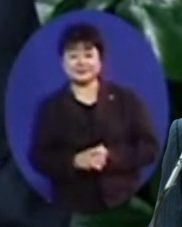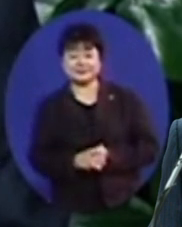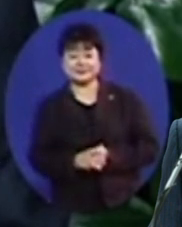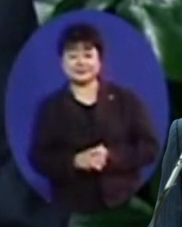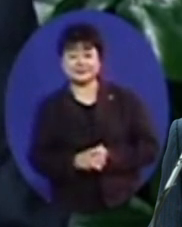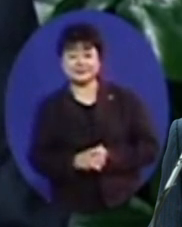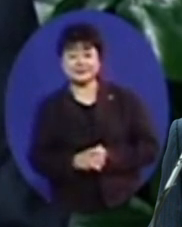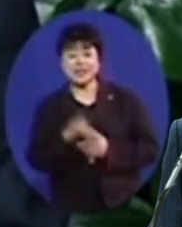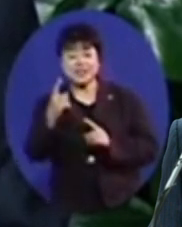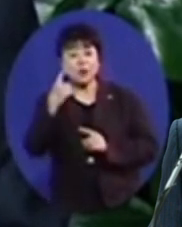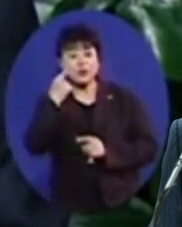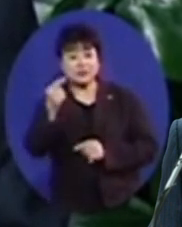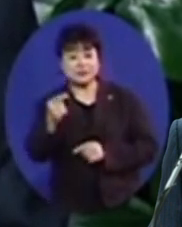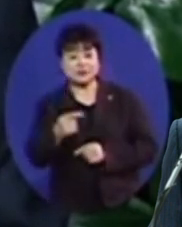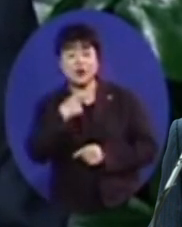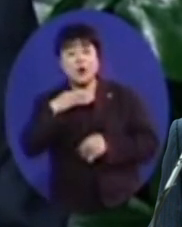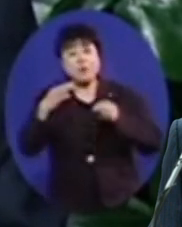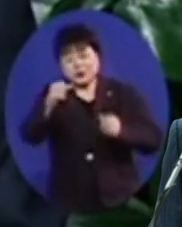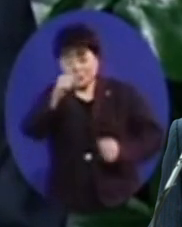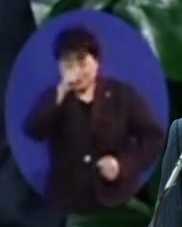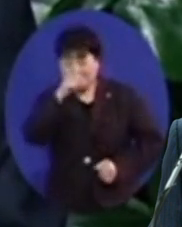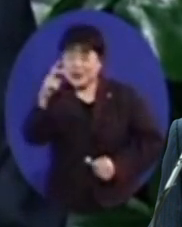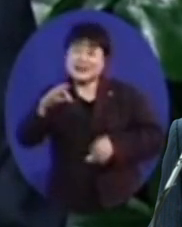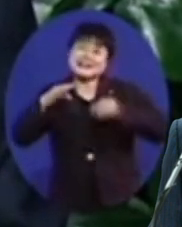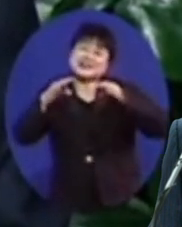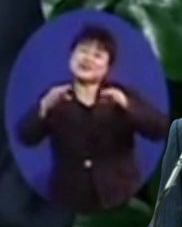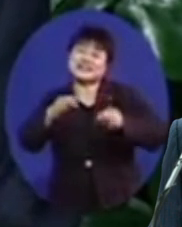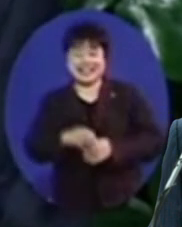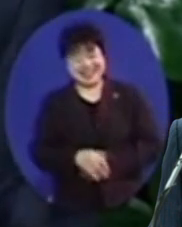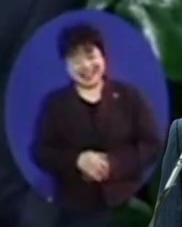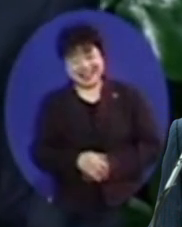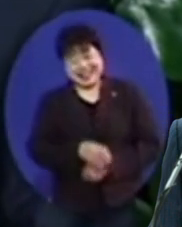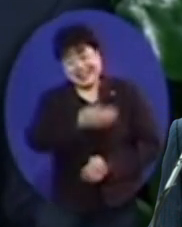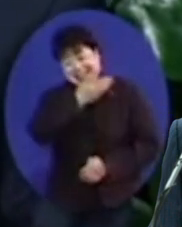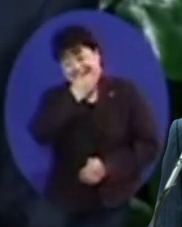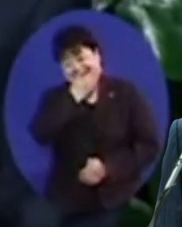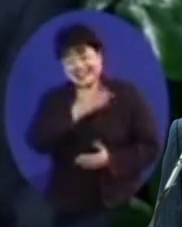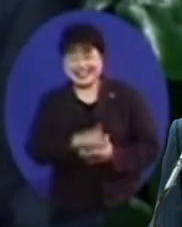나도 이영은 목사님처럼 목소리가 좋으면 찬송을 좀 부르겠는데